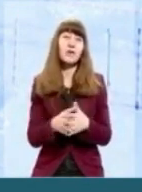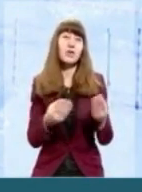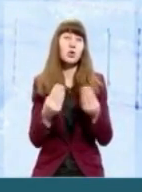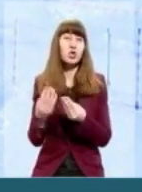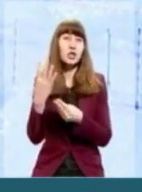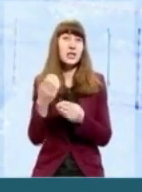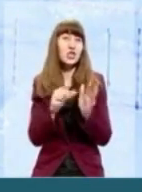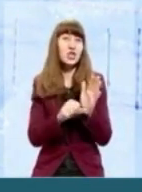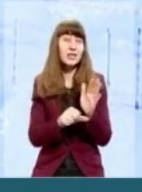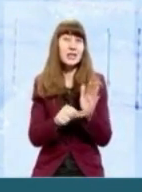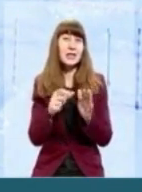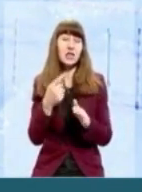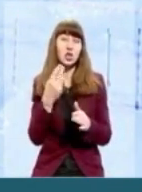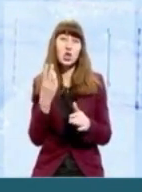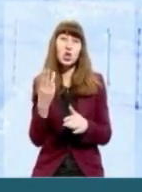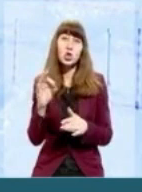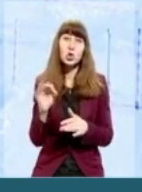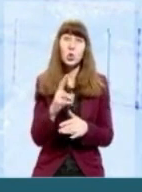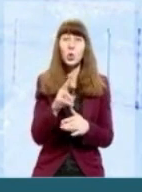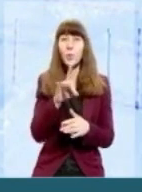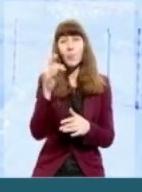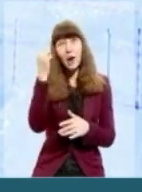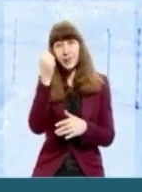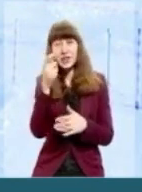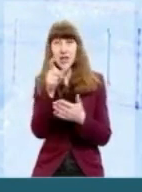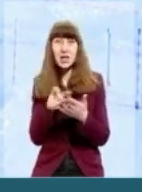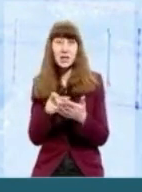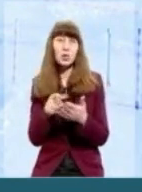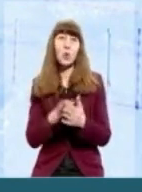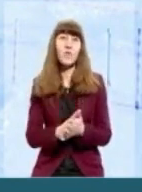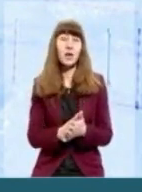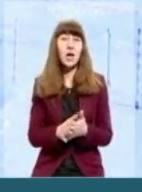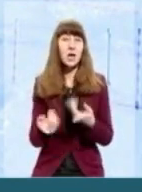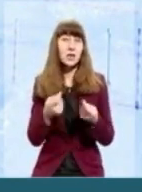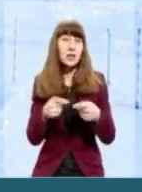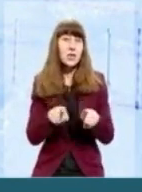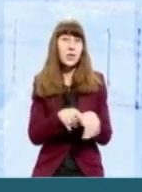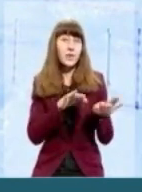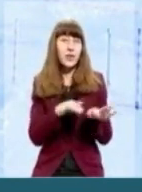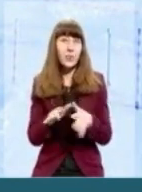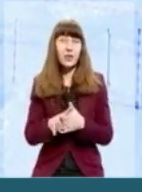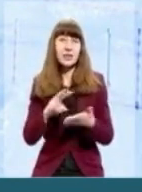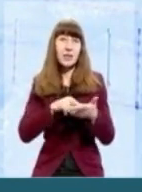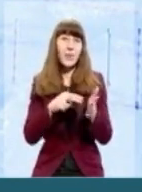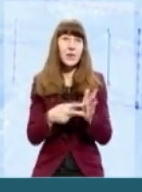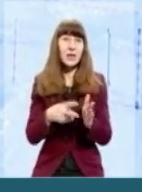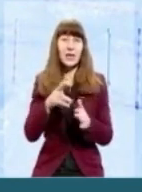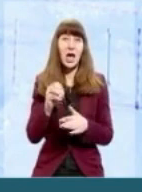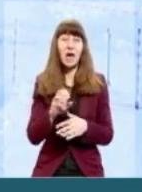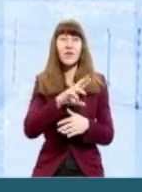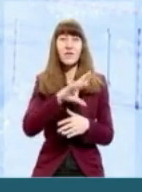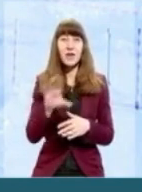Вручили 460 экземпляров памяток и листовок. Организация подобных профилактических рейдов запланирована на